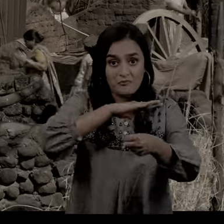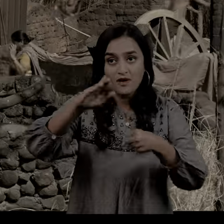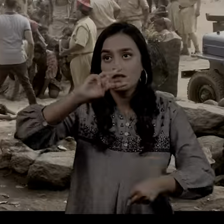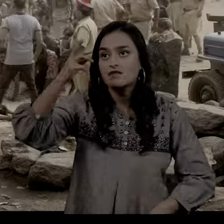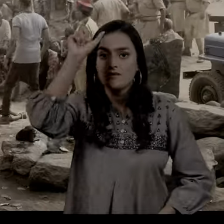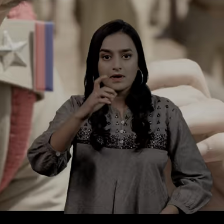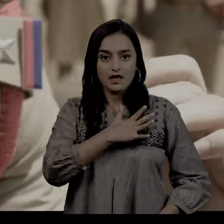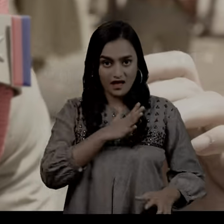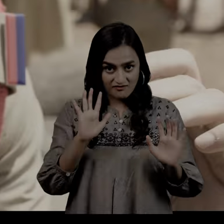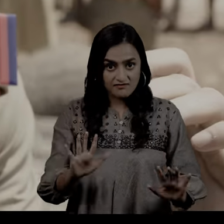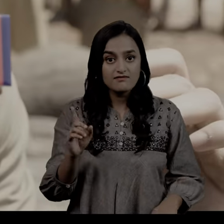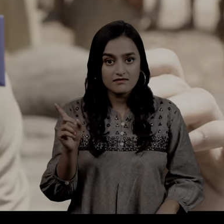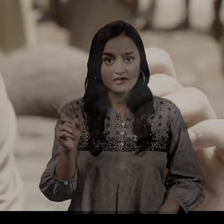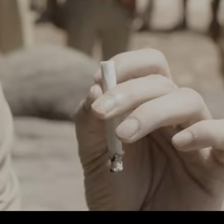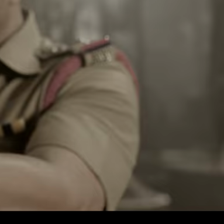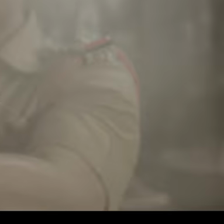अजदूरी के लिए एक जिंदा है